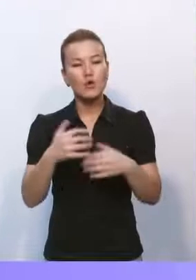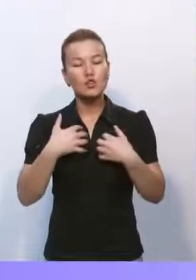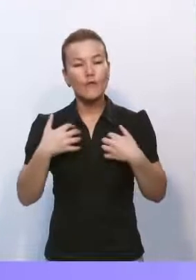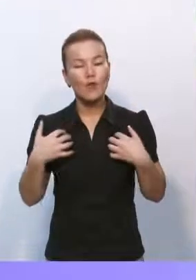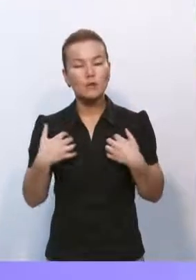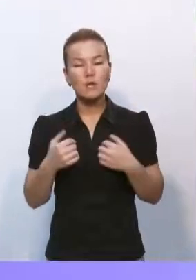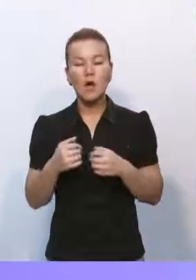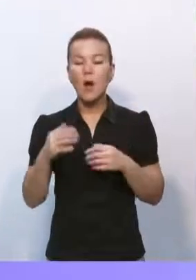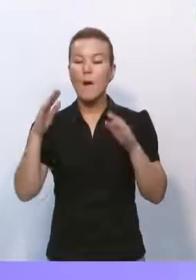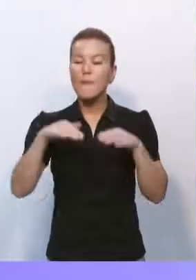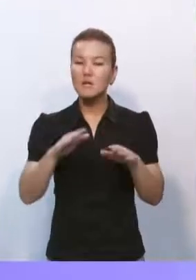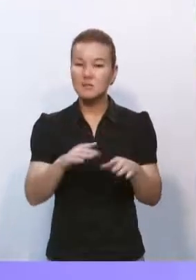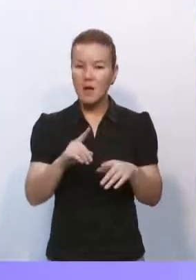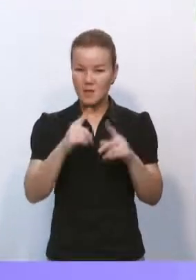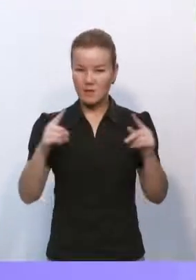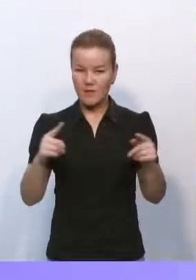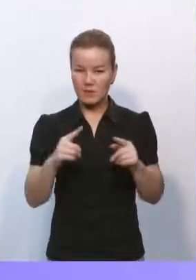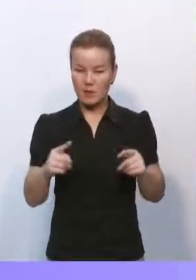животное, морская звезда,